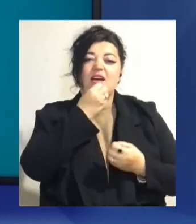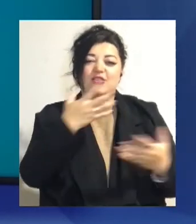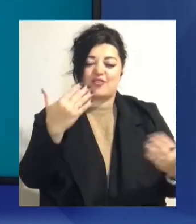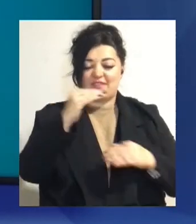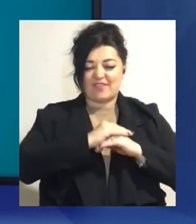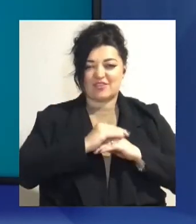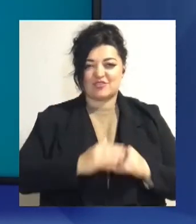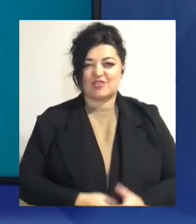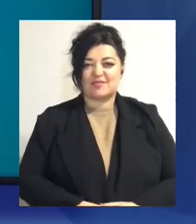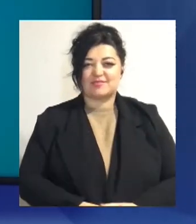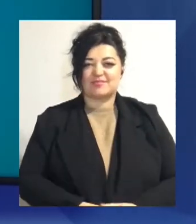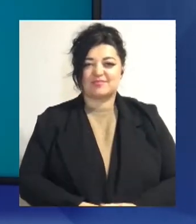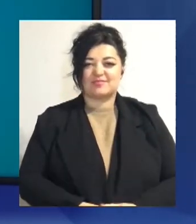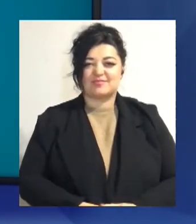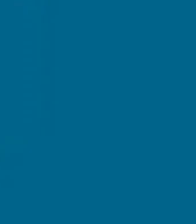вечора.